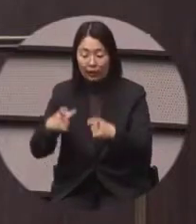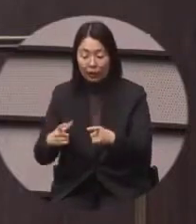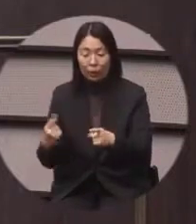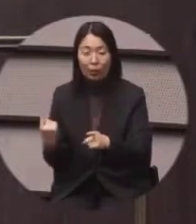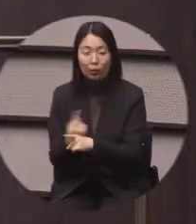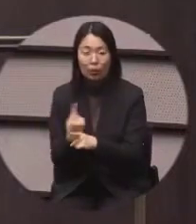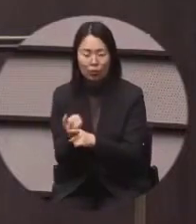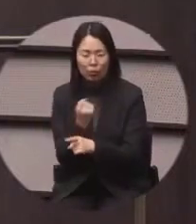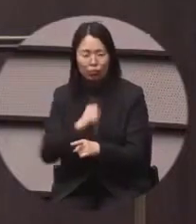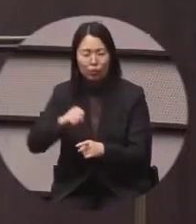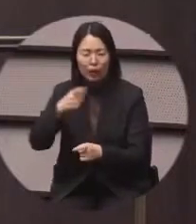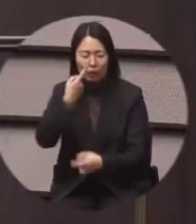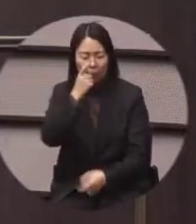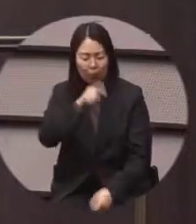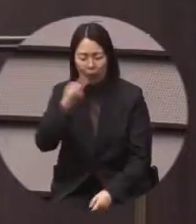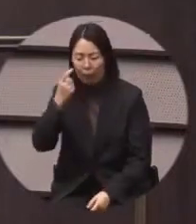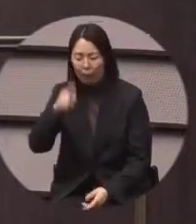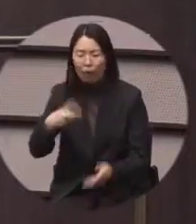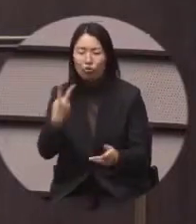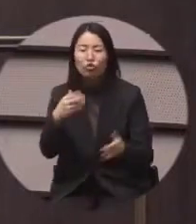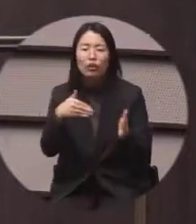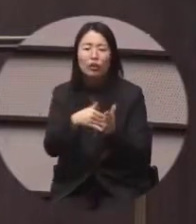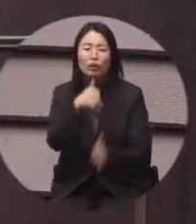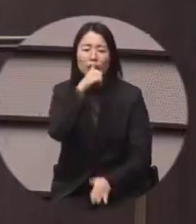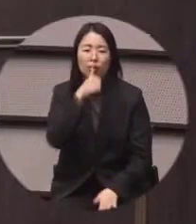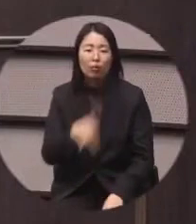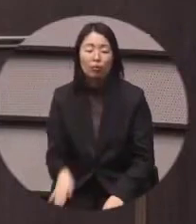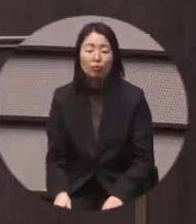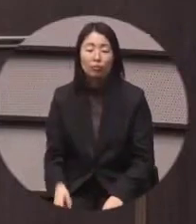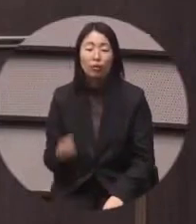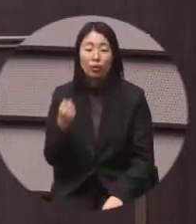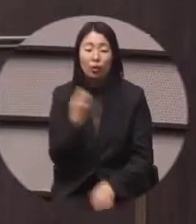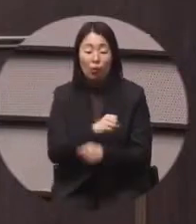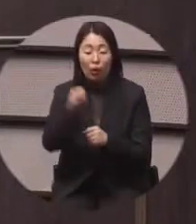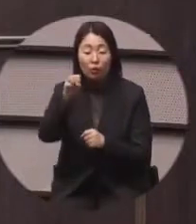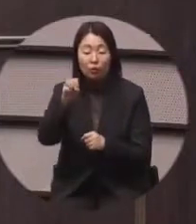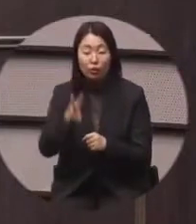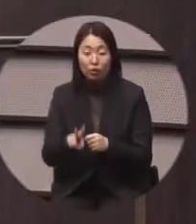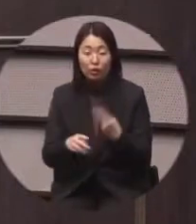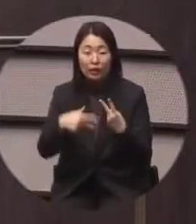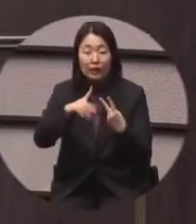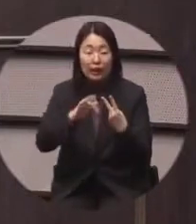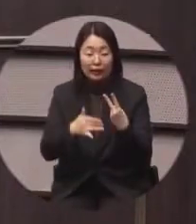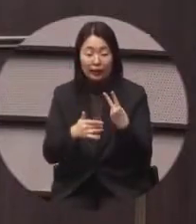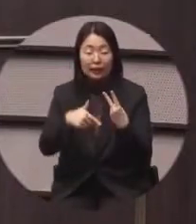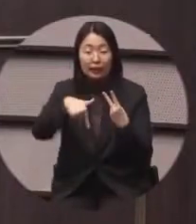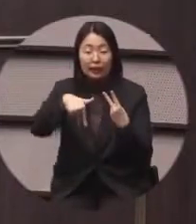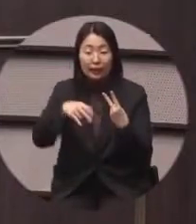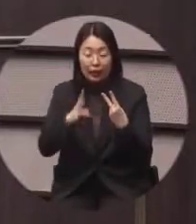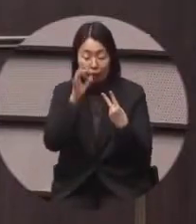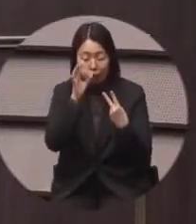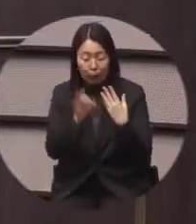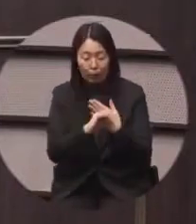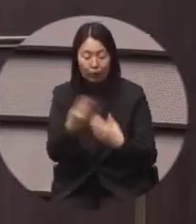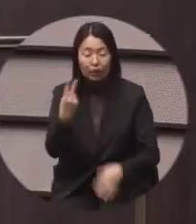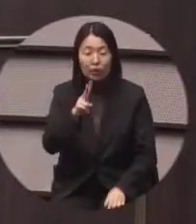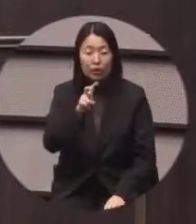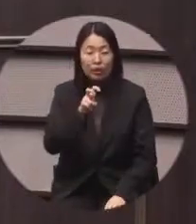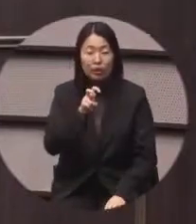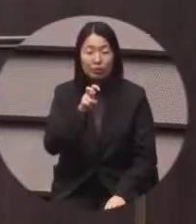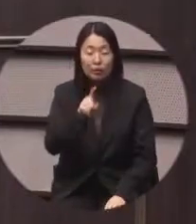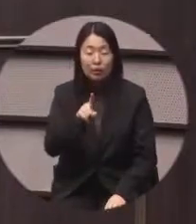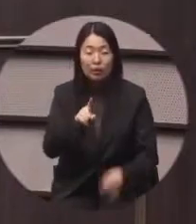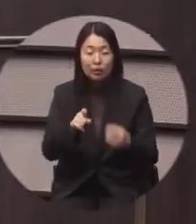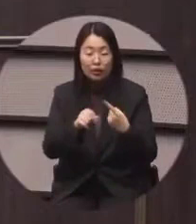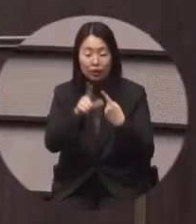계획안을 입안한 바 있습니다. 그리고 광주 역세권 2단계는 2021년 6월에 주민 공람 공고